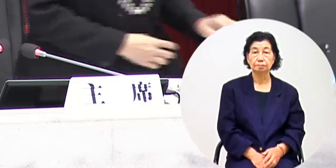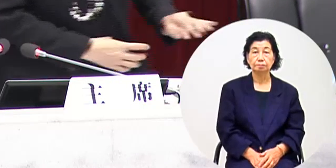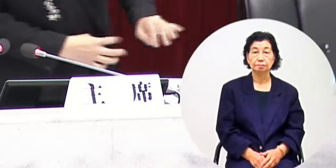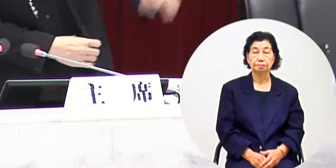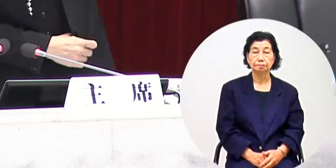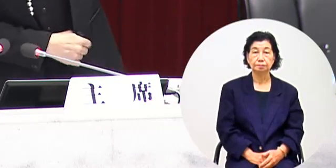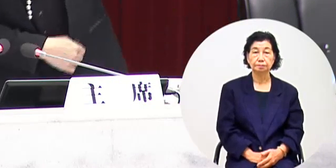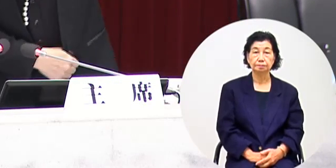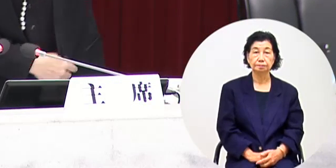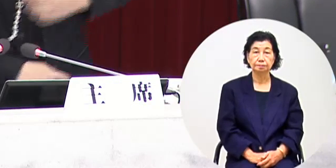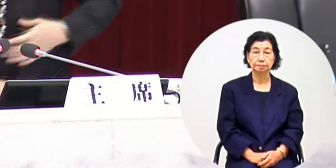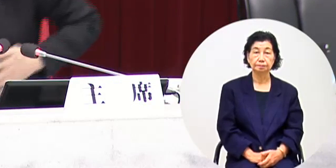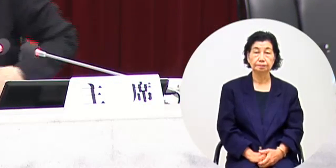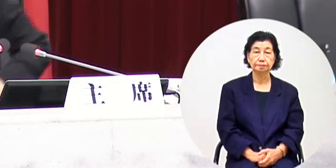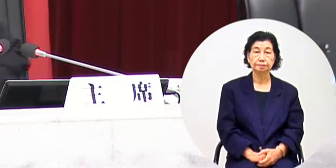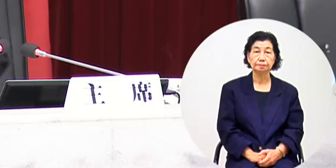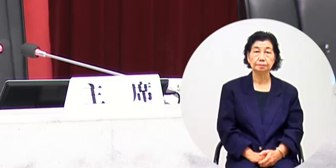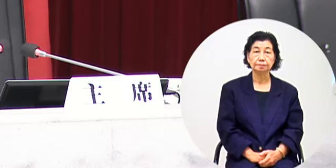气。